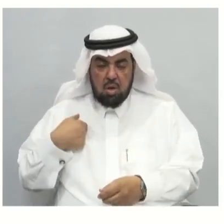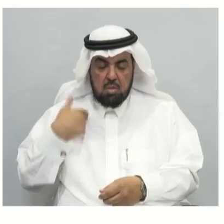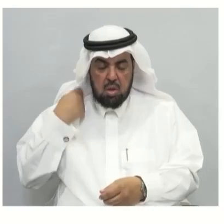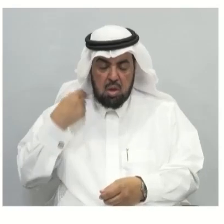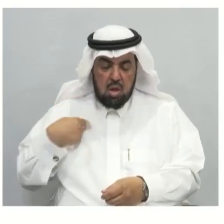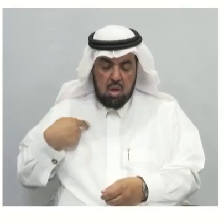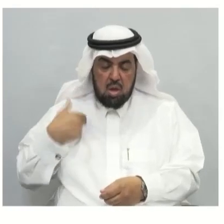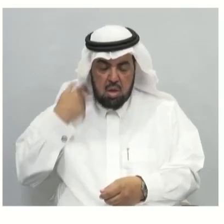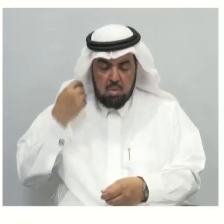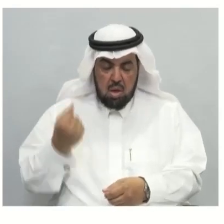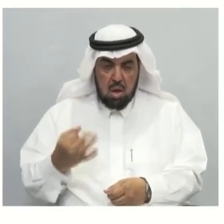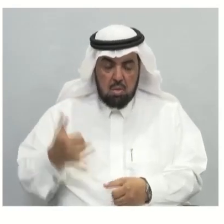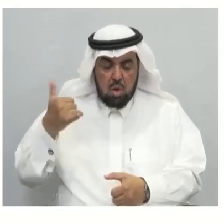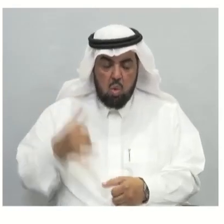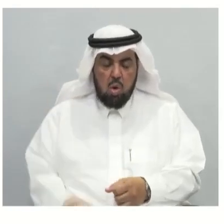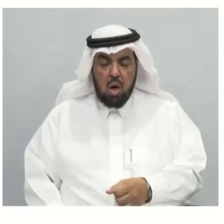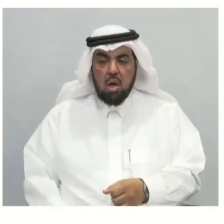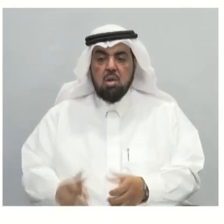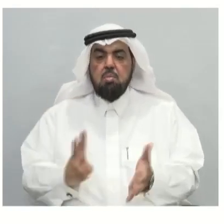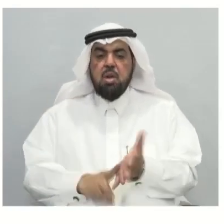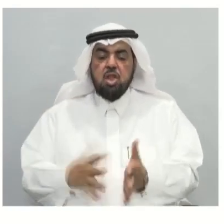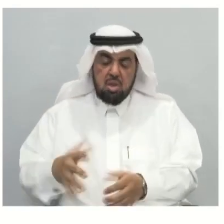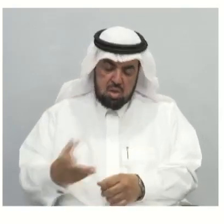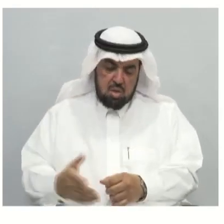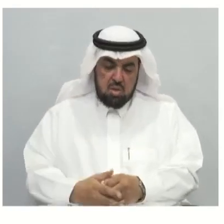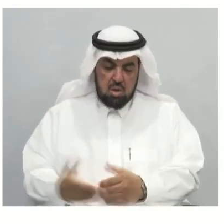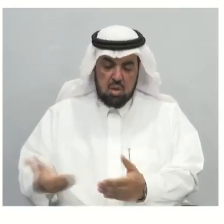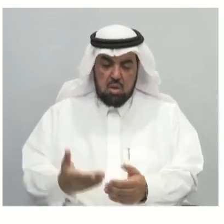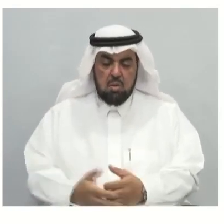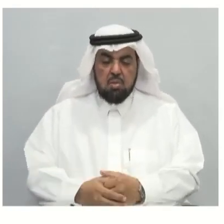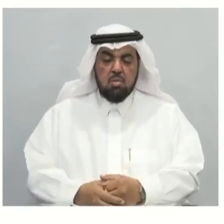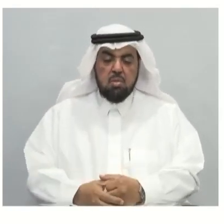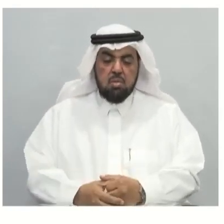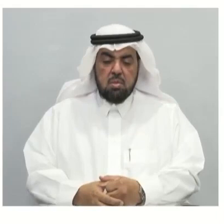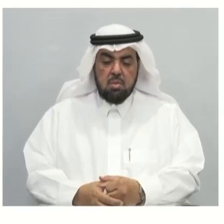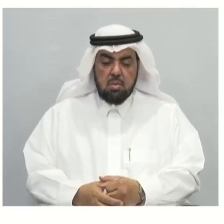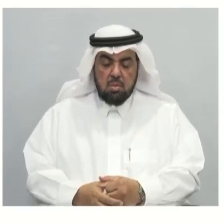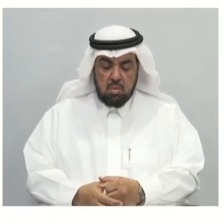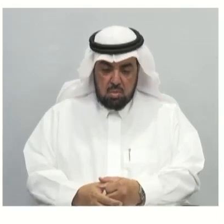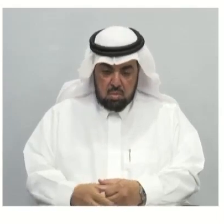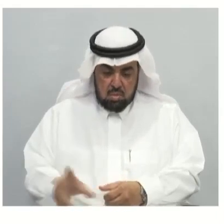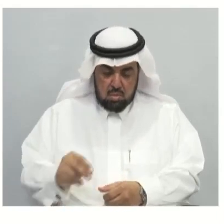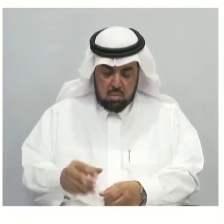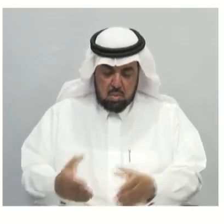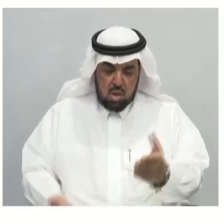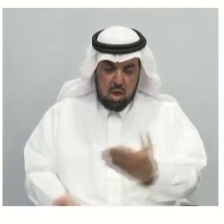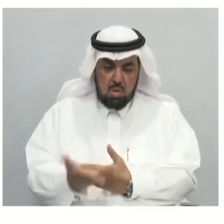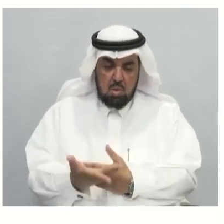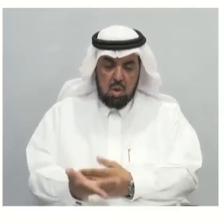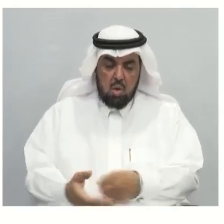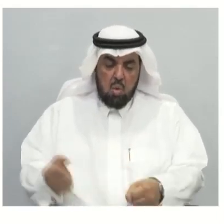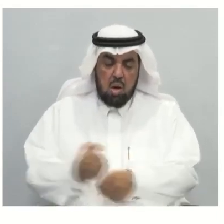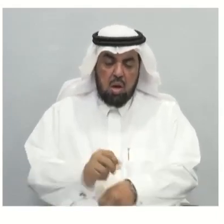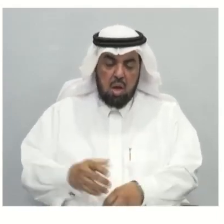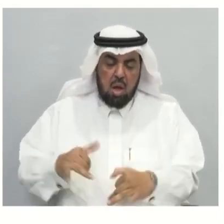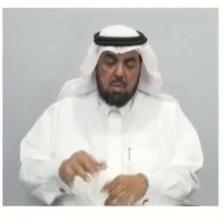الهاتف بريد بديل وهكذا ويعيده لك عزيزي الطالب النماذج المطبوعه والنماذج